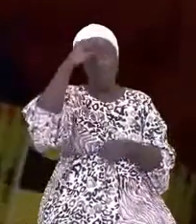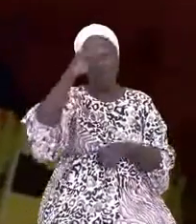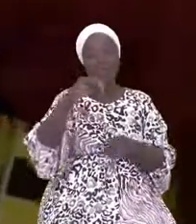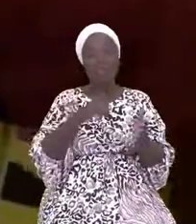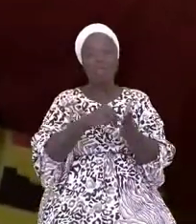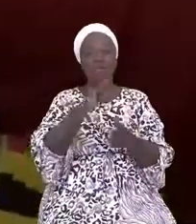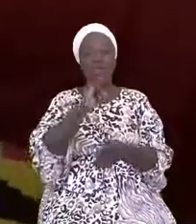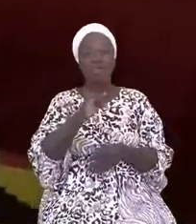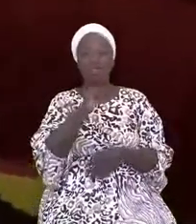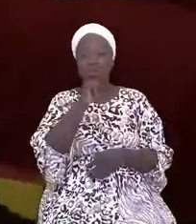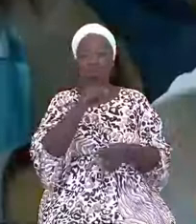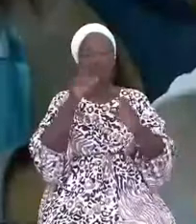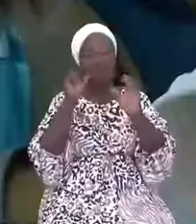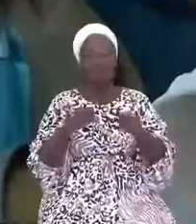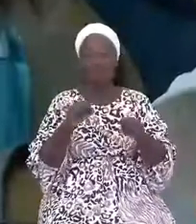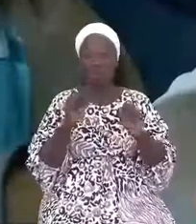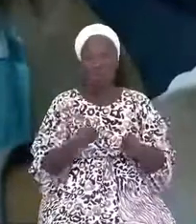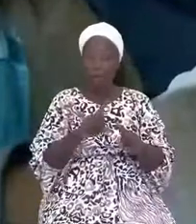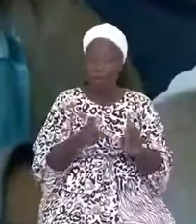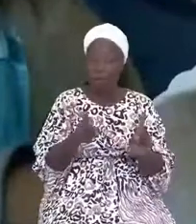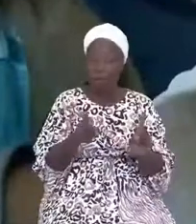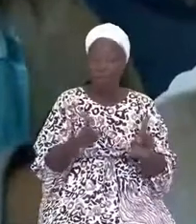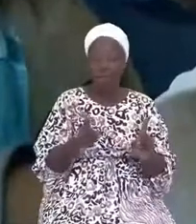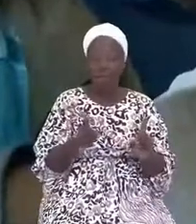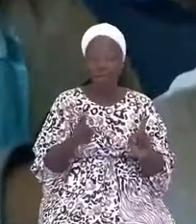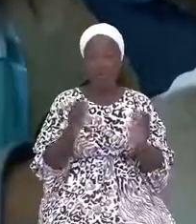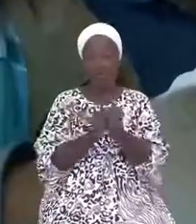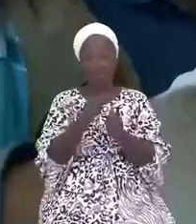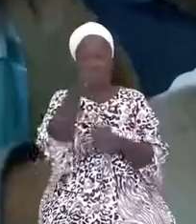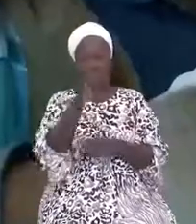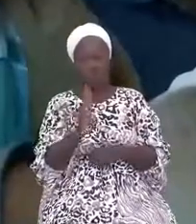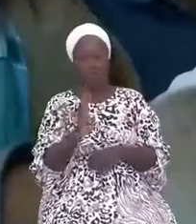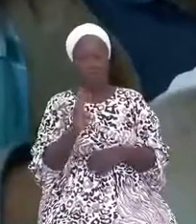aux hommes, mais non à Dieu. »